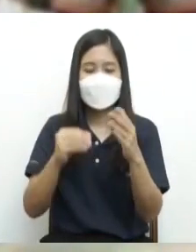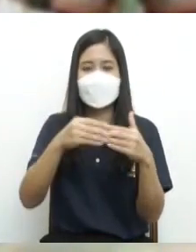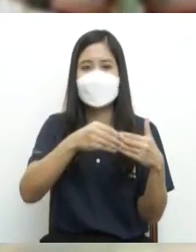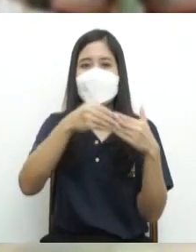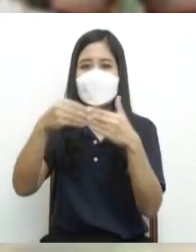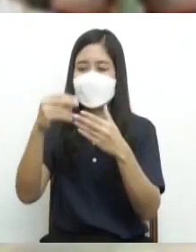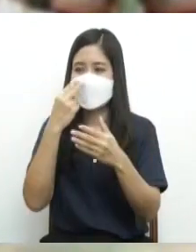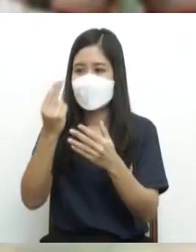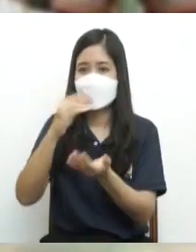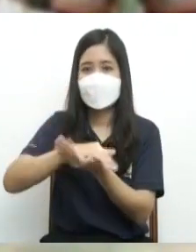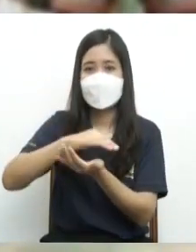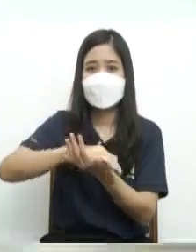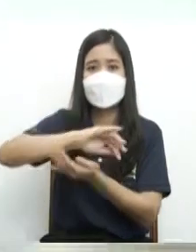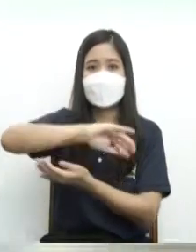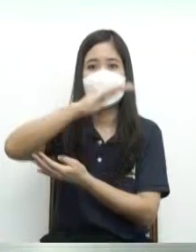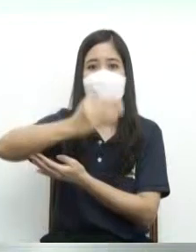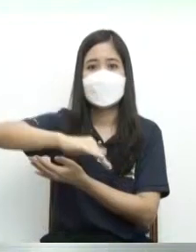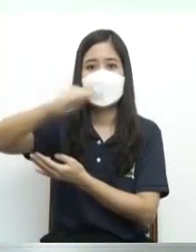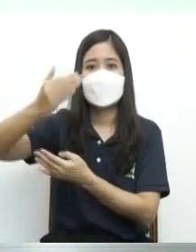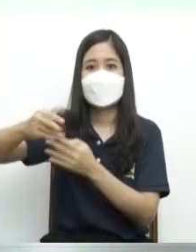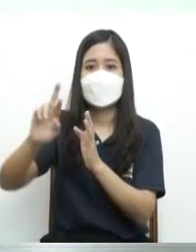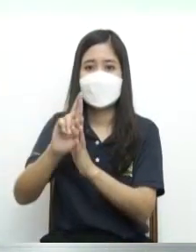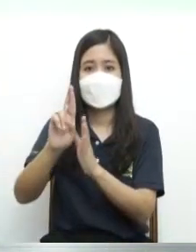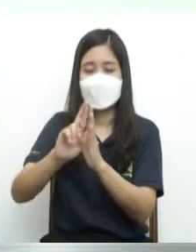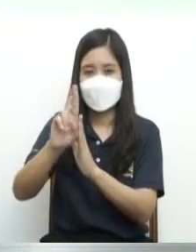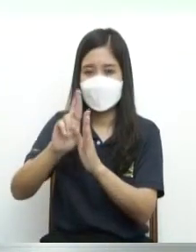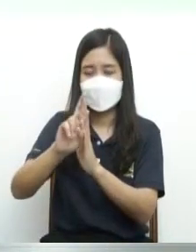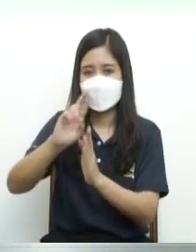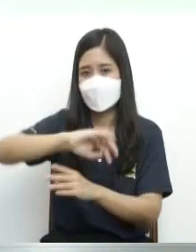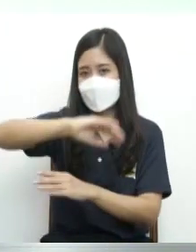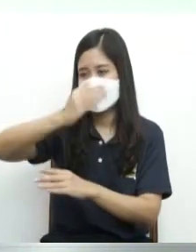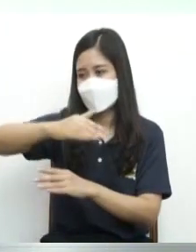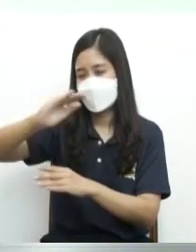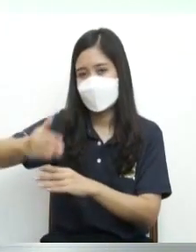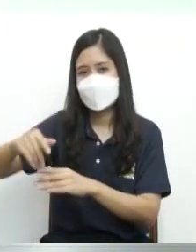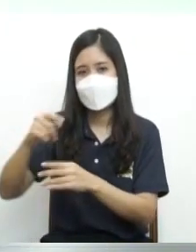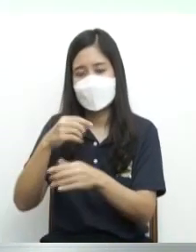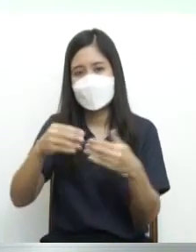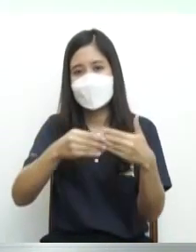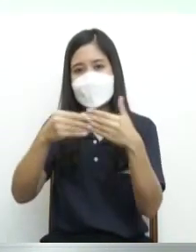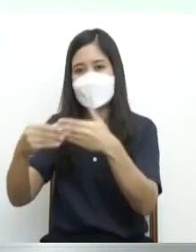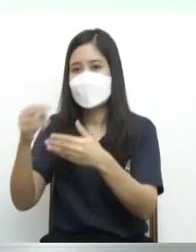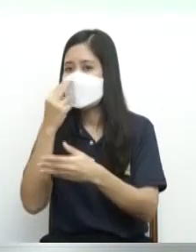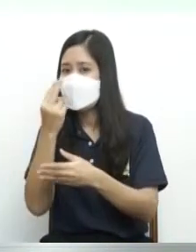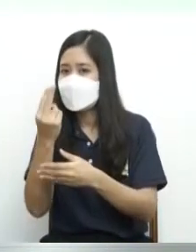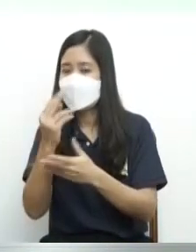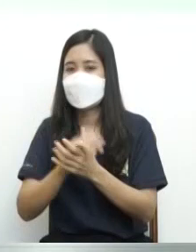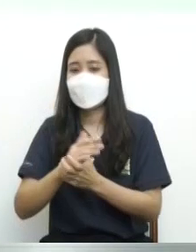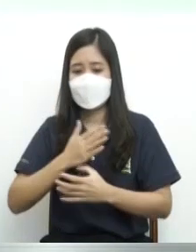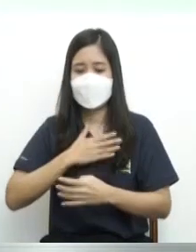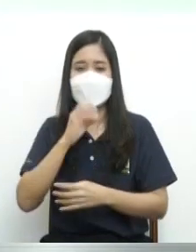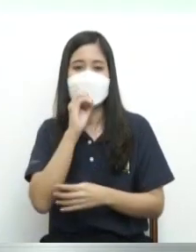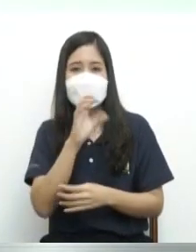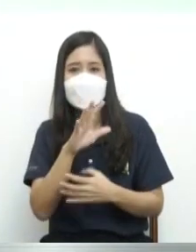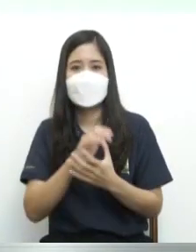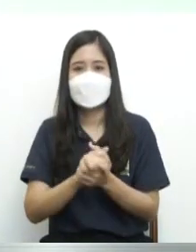าวีเชียงรายจังหวัดเชียงรายอำเภอแม่สวยสิ่งหนึ่งที่ผมบอกท่านบอกว่าท่านครับถ้าให้น้องๆเหล่านี้ทำผ